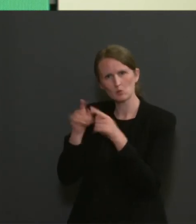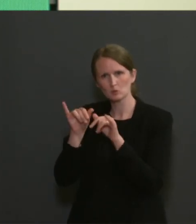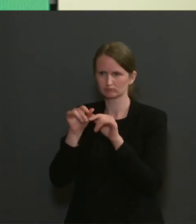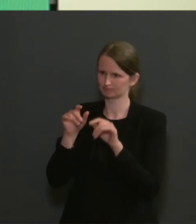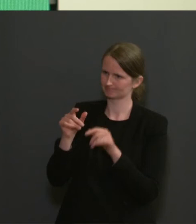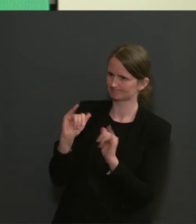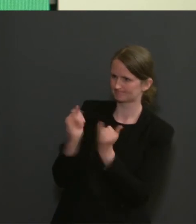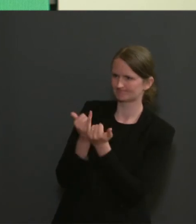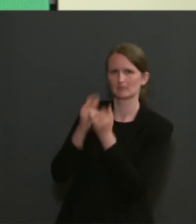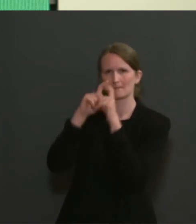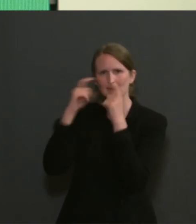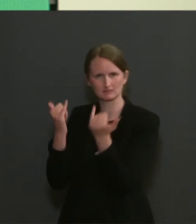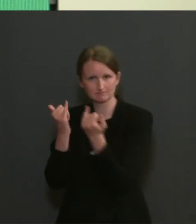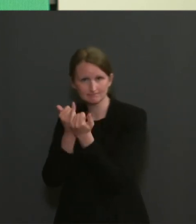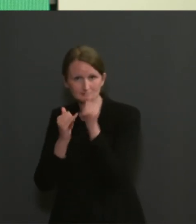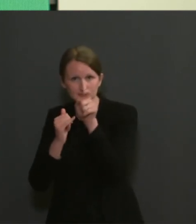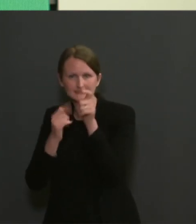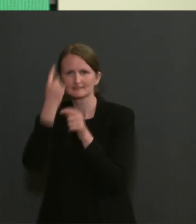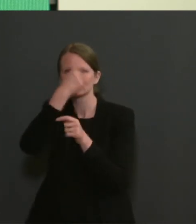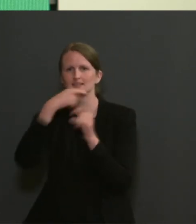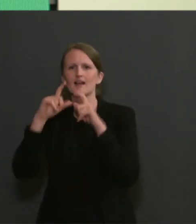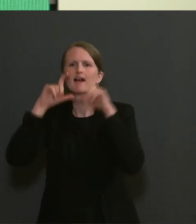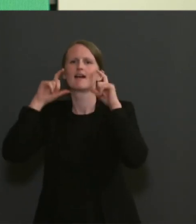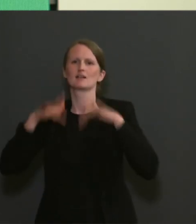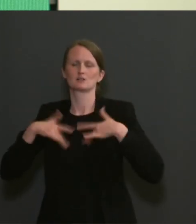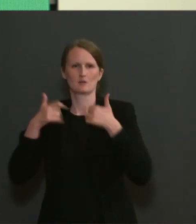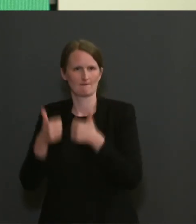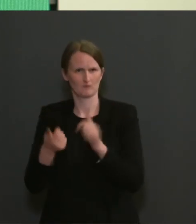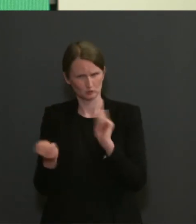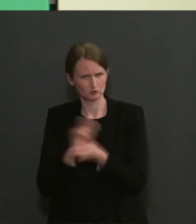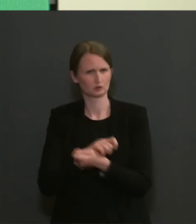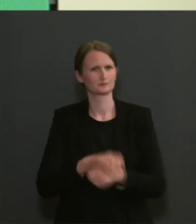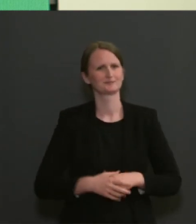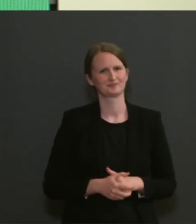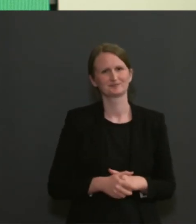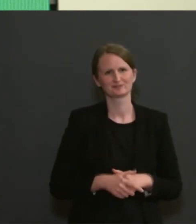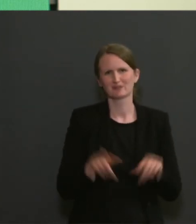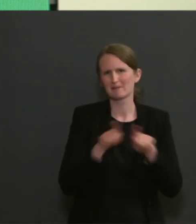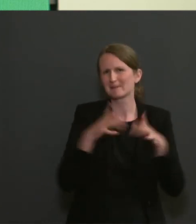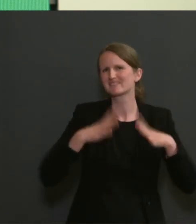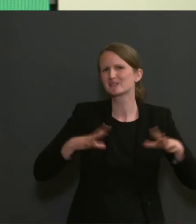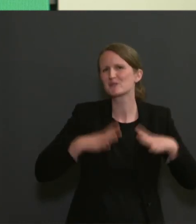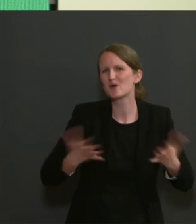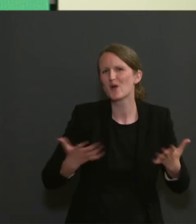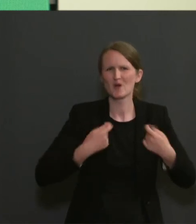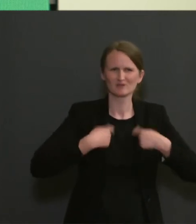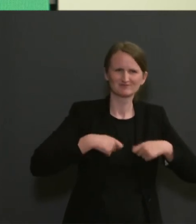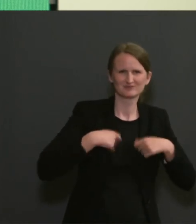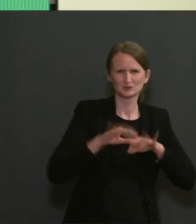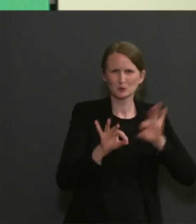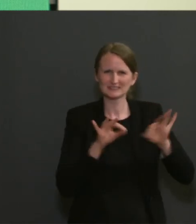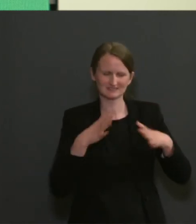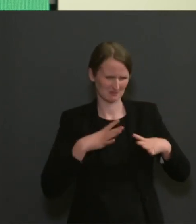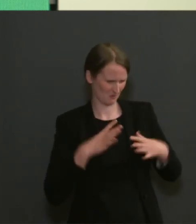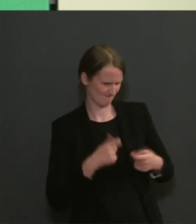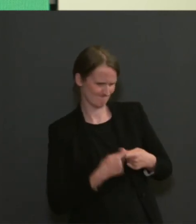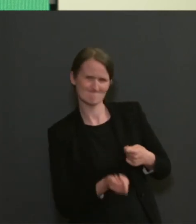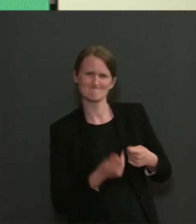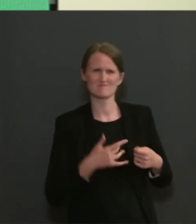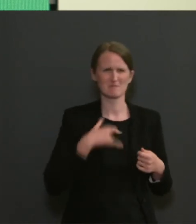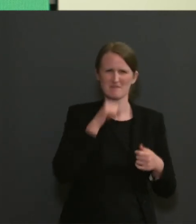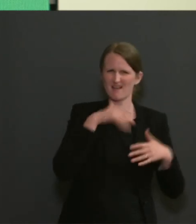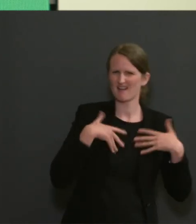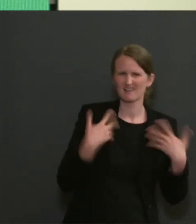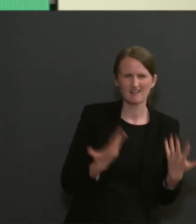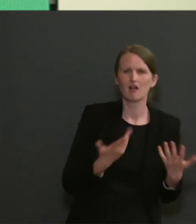pense qu'actuellement le masque, et pour un certain temps, est devenu un vêtement. Il faut le porter dans des bonnes conditions qui soient agréable et